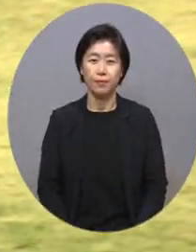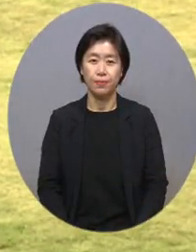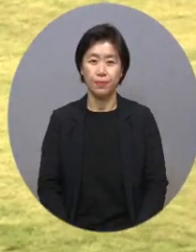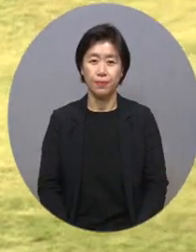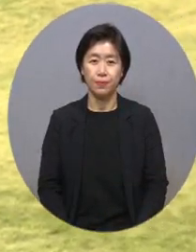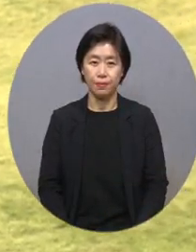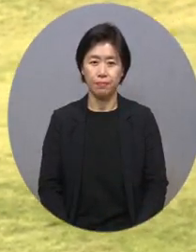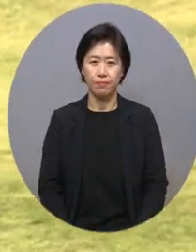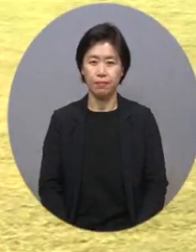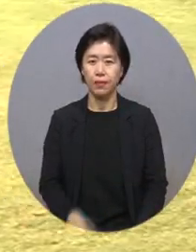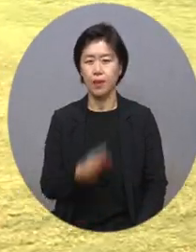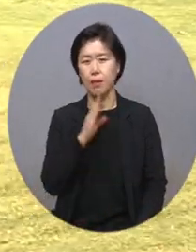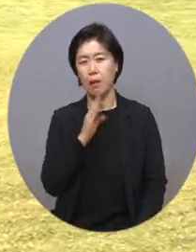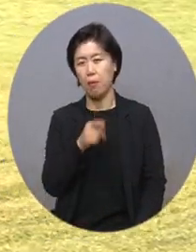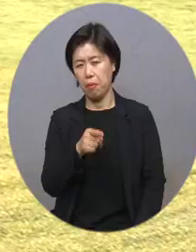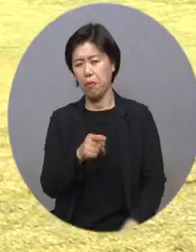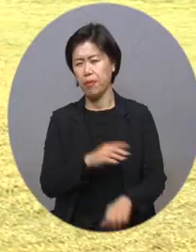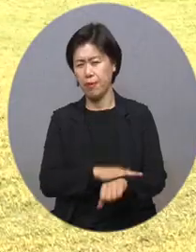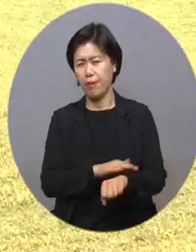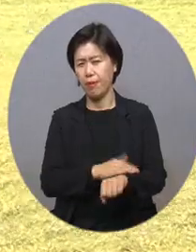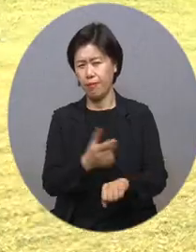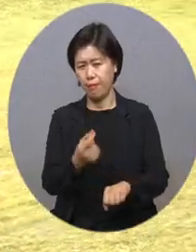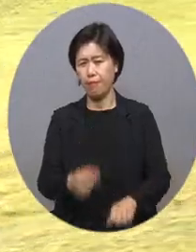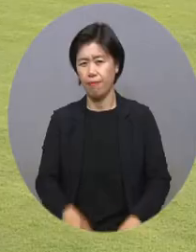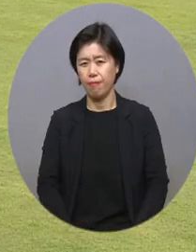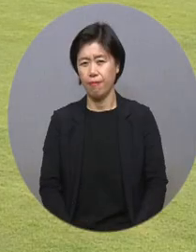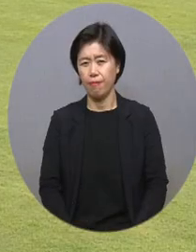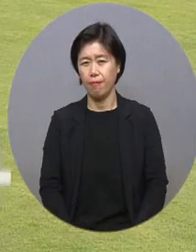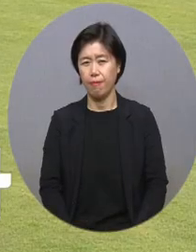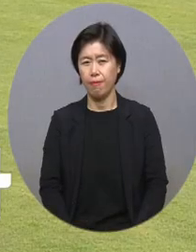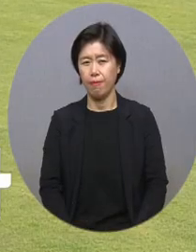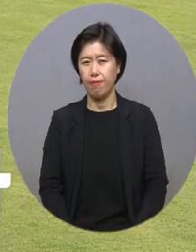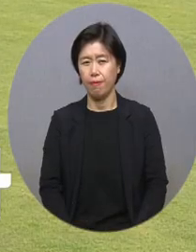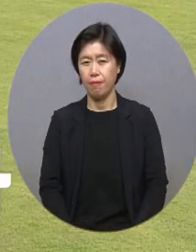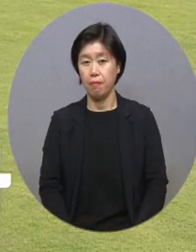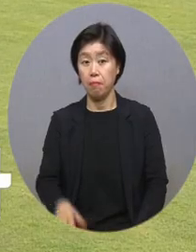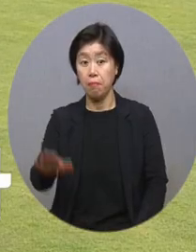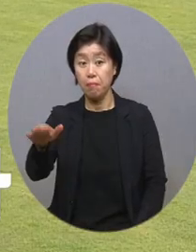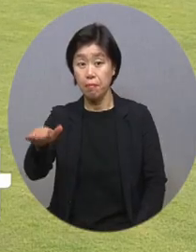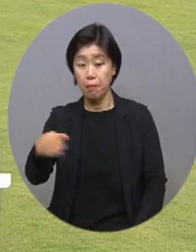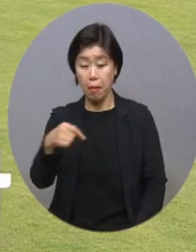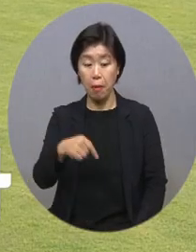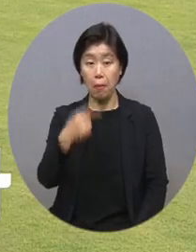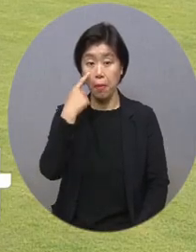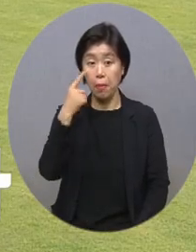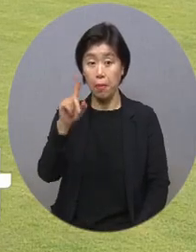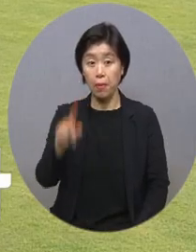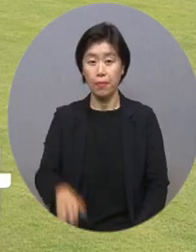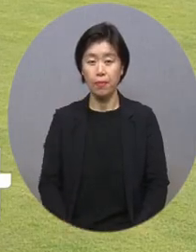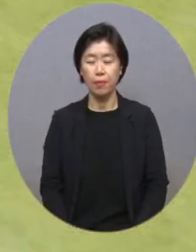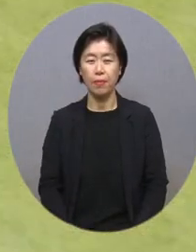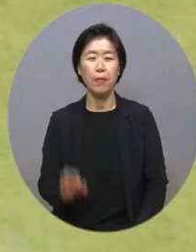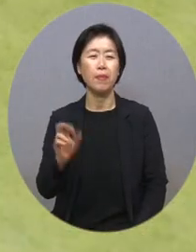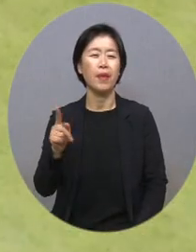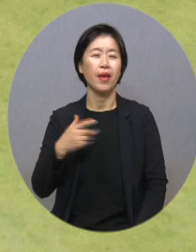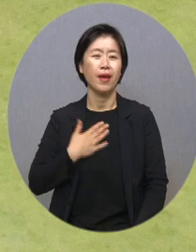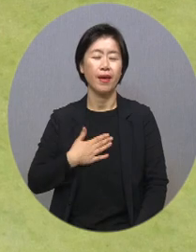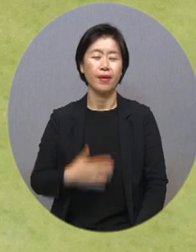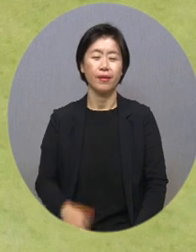이런 데서 티가 난다니까, 이런 데서. 여러분, 이건 뭐? 오케이. 오케이입니다.